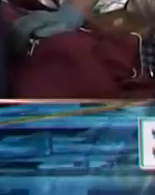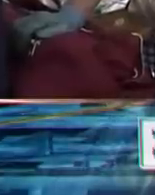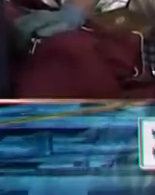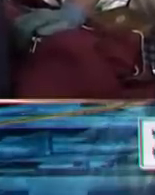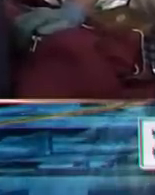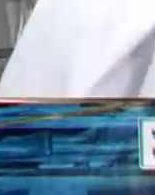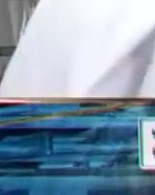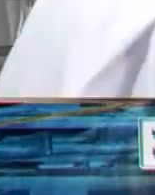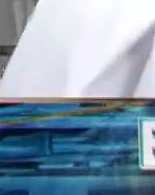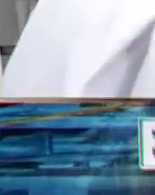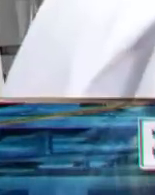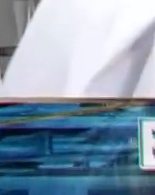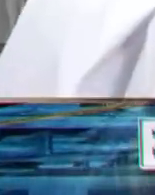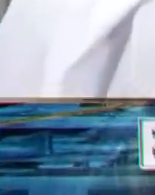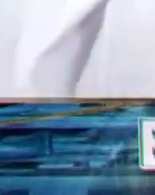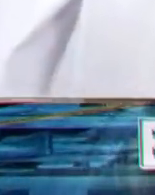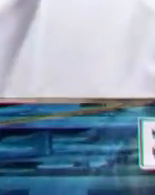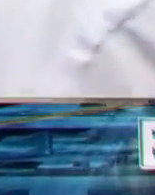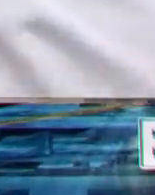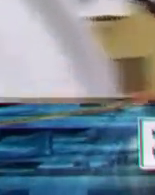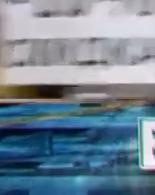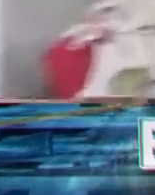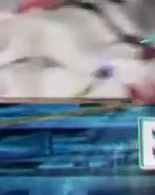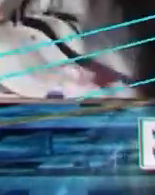тексерді. 70%-нан олқылық анықталды.